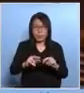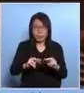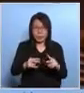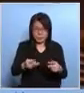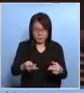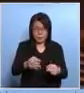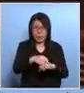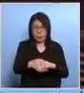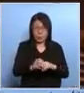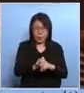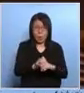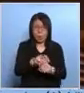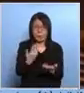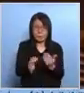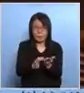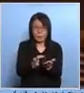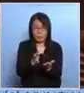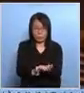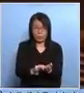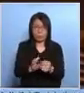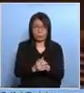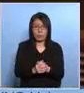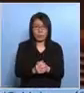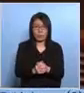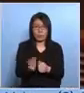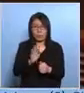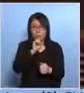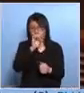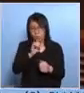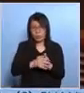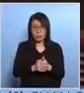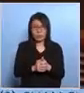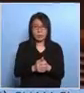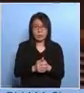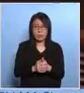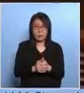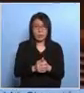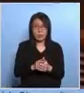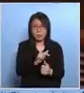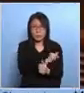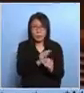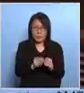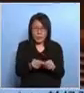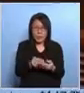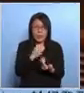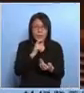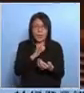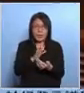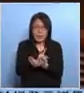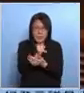已發展國家或者地區的。我們不要說到那些瑞典、啊、那些過成年、啊、這